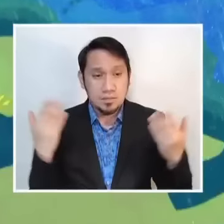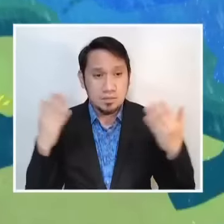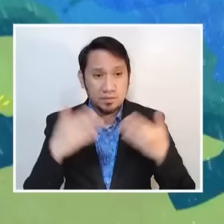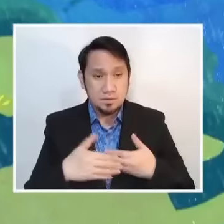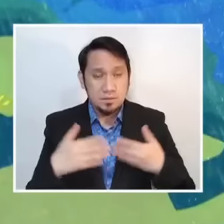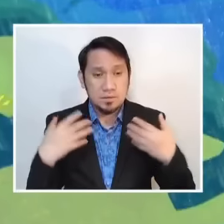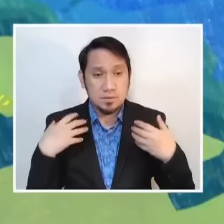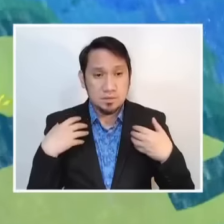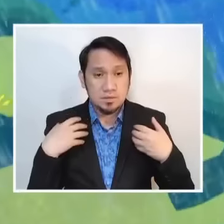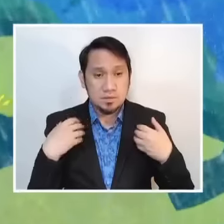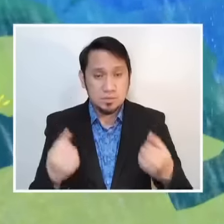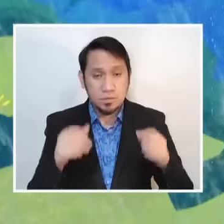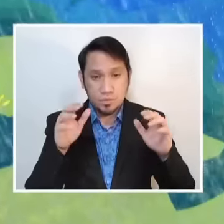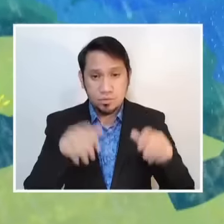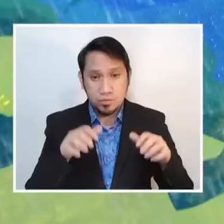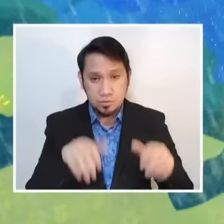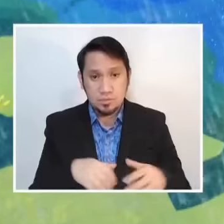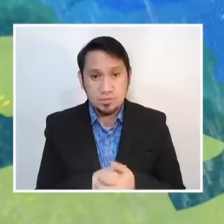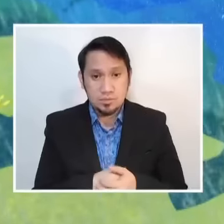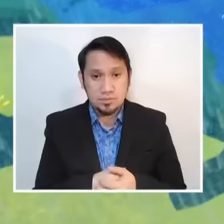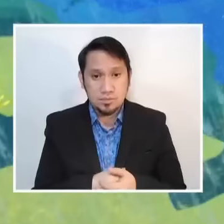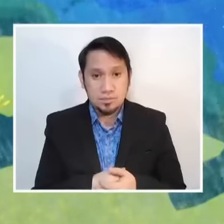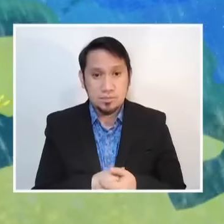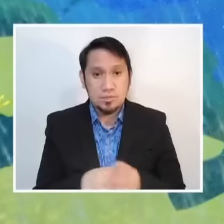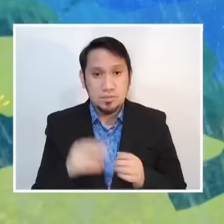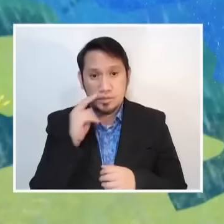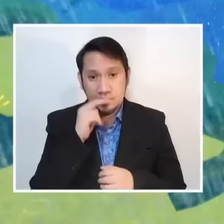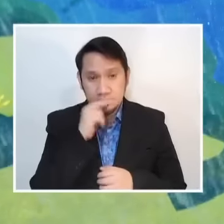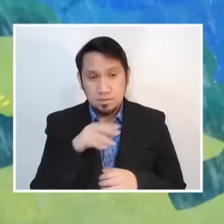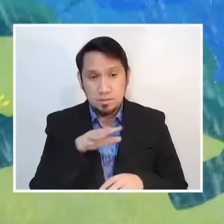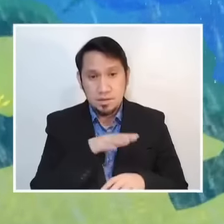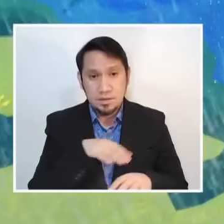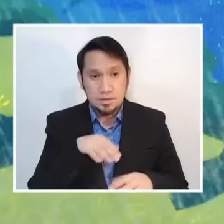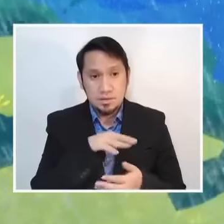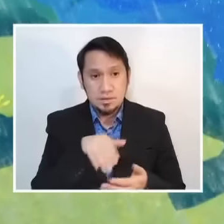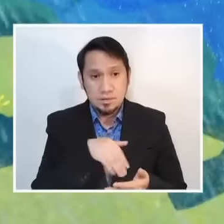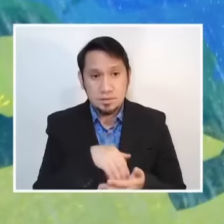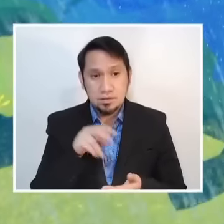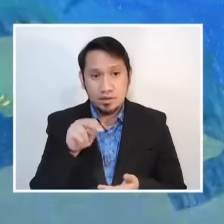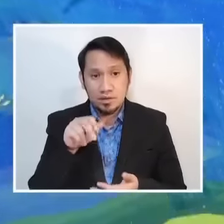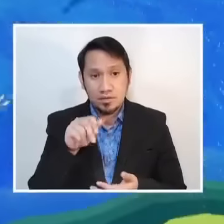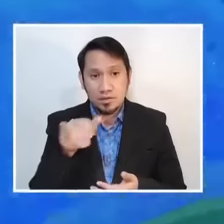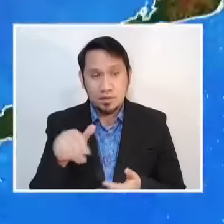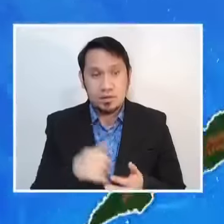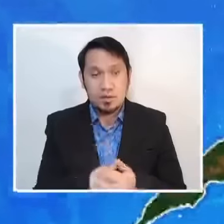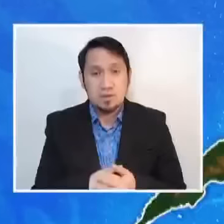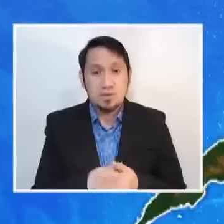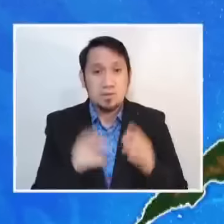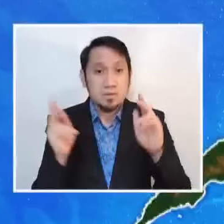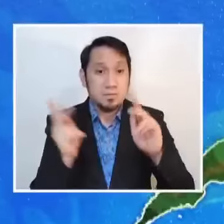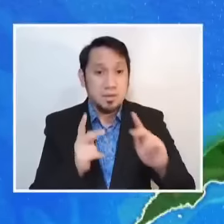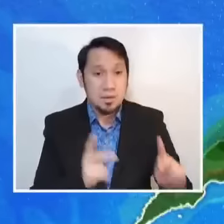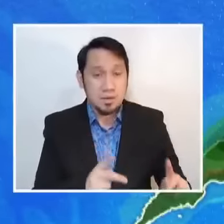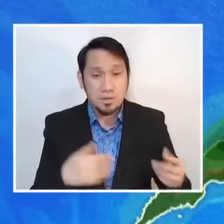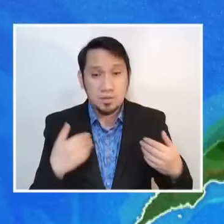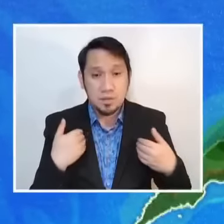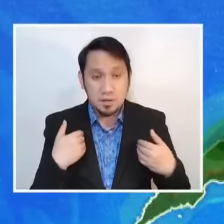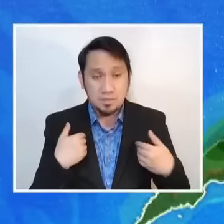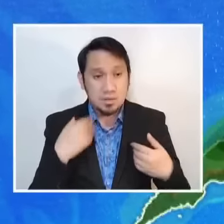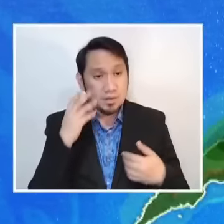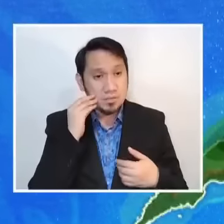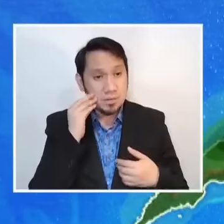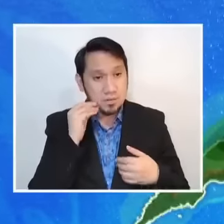sa Siquijor, southern portion ng Negros Oriental at gitnang bahagi ng Panay. Sa Palawan, may aasahang ulan bukas po ng hapon